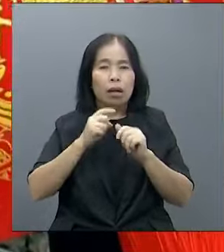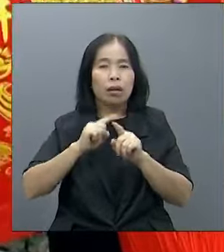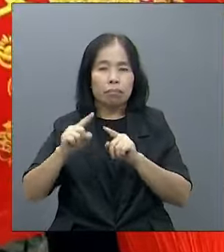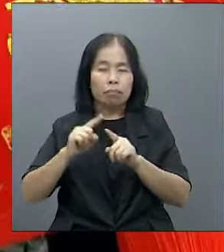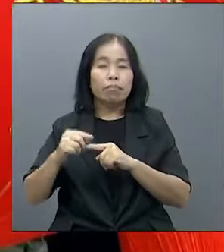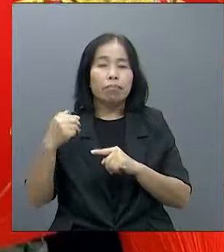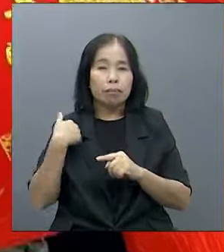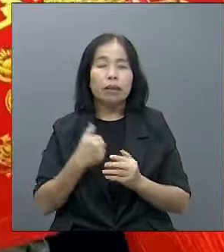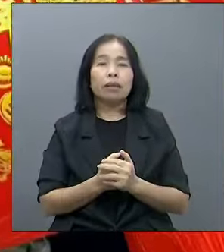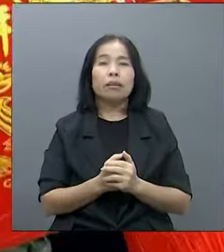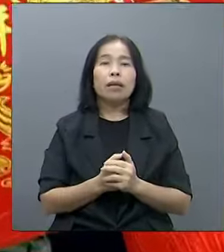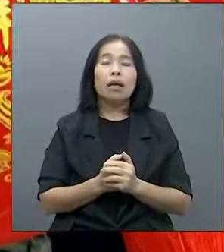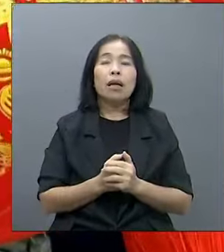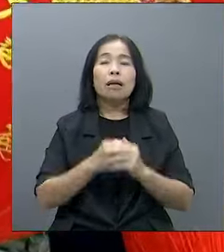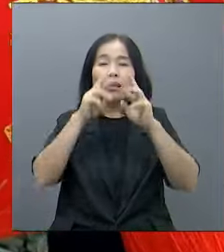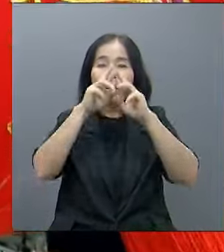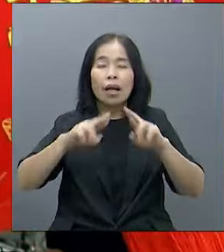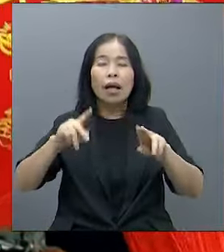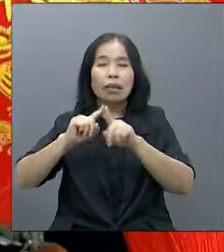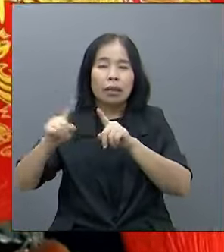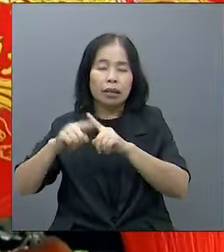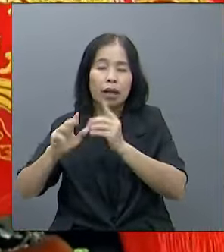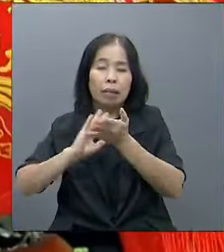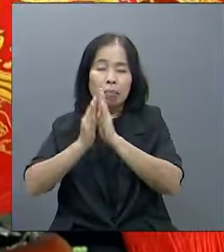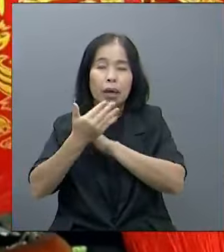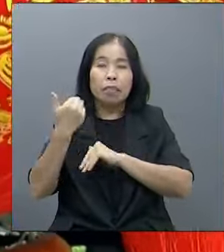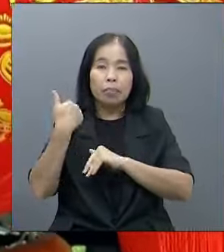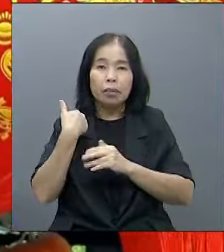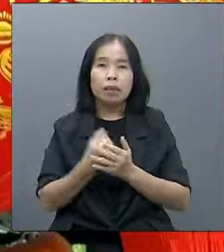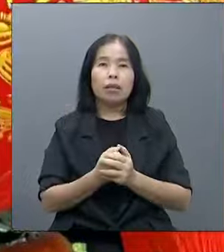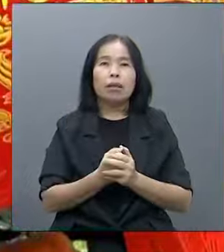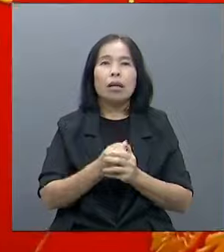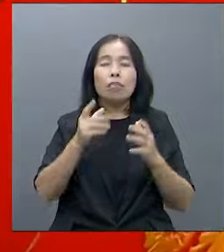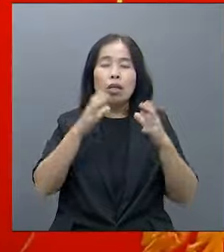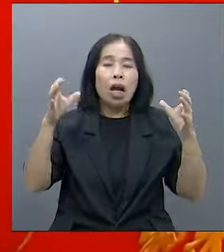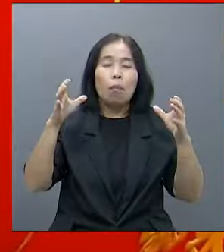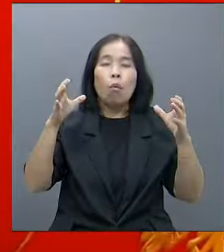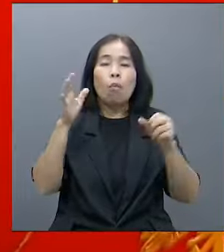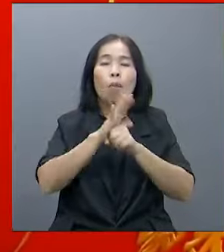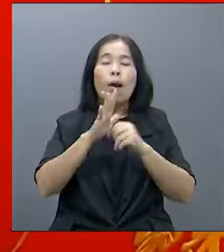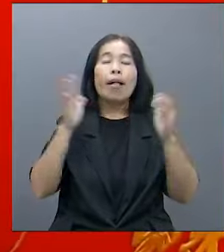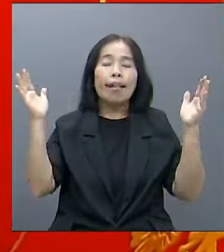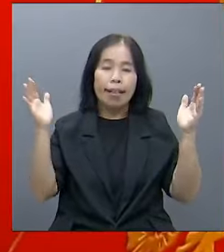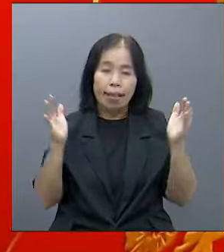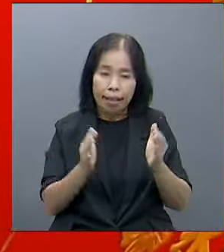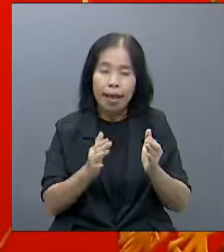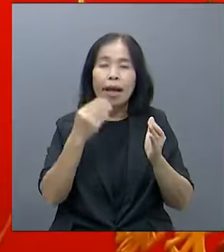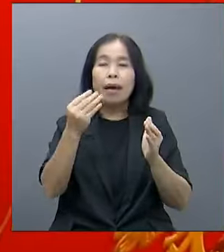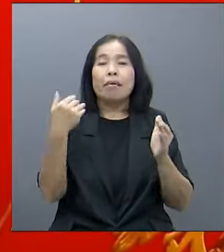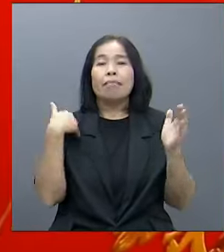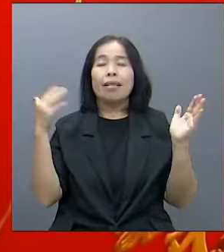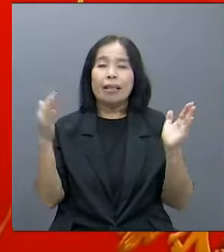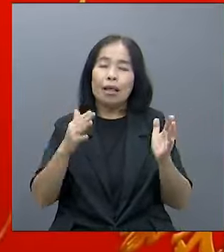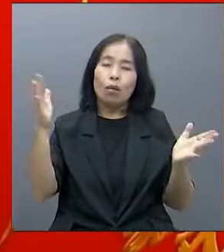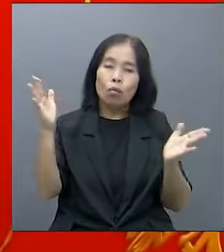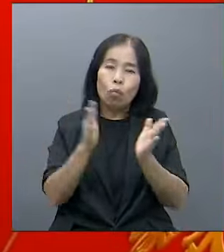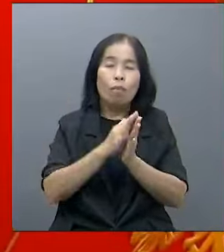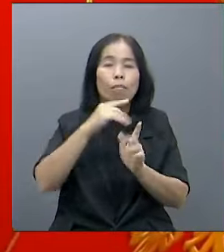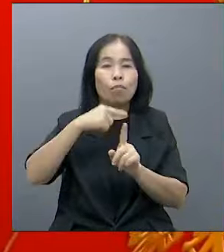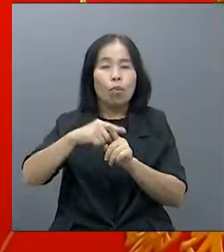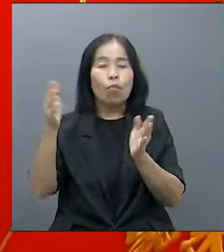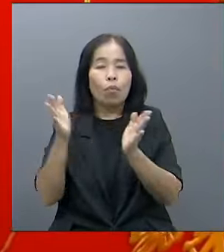จริงๆก็จะเห็นนะผู้ประกอบการหลายเจ้าก็ปรับตัวนะเซตใหญ่ไม่ไหวไม่เป็นไรมีเซตเล็กให ้ใช ่แต่พอดีอ ่ ะ น่